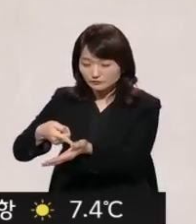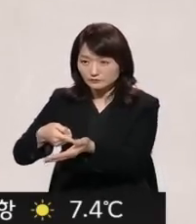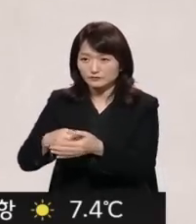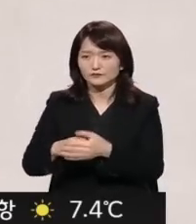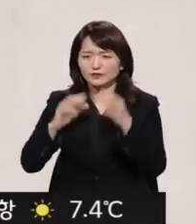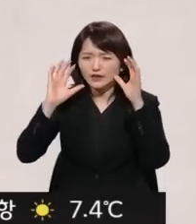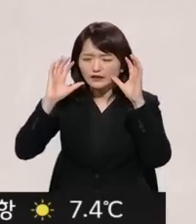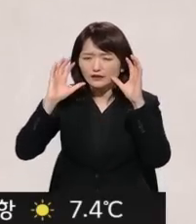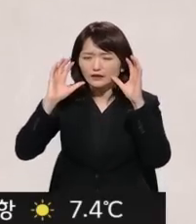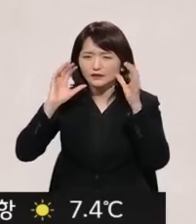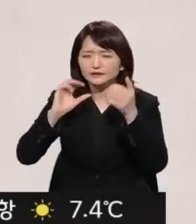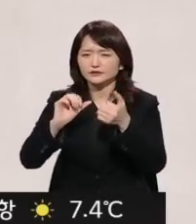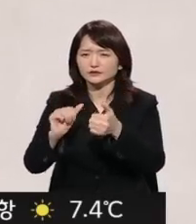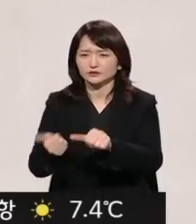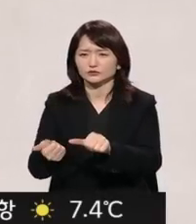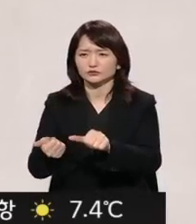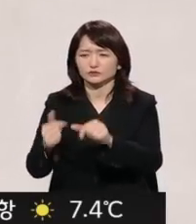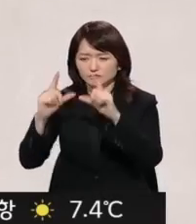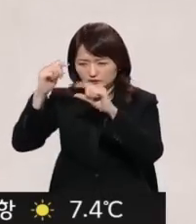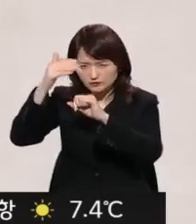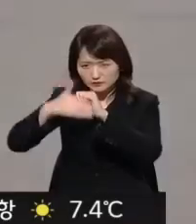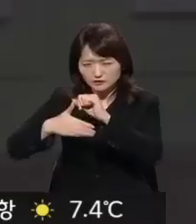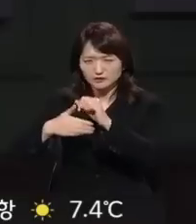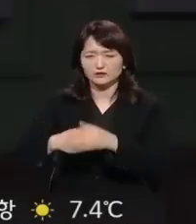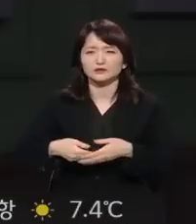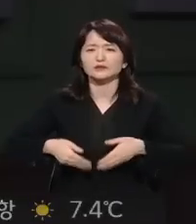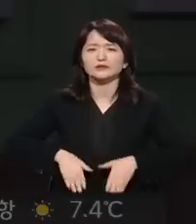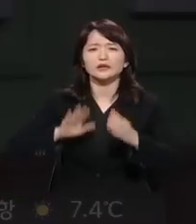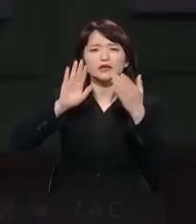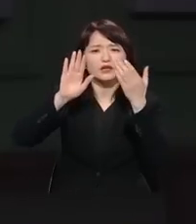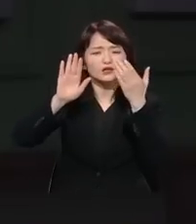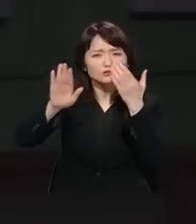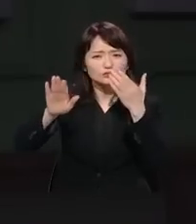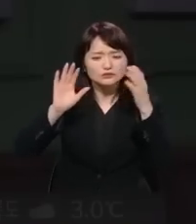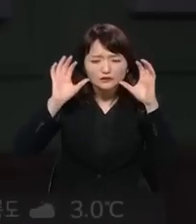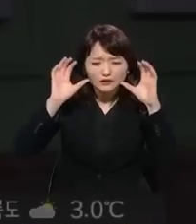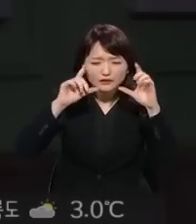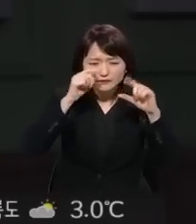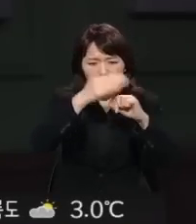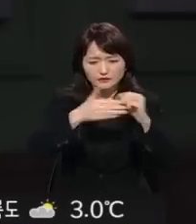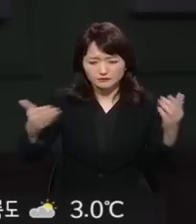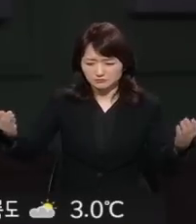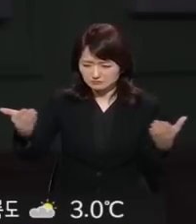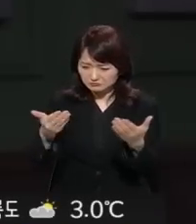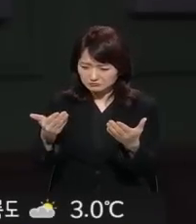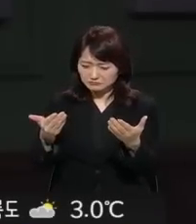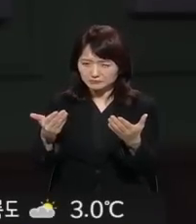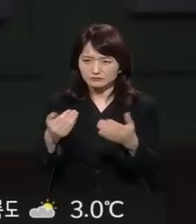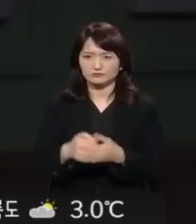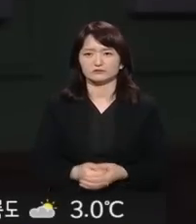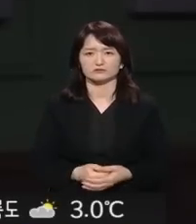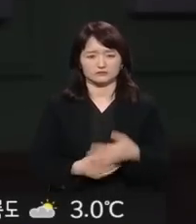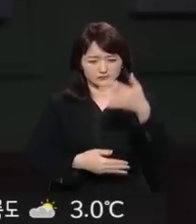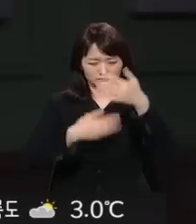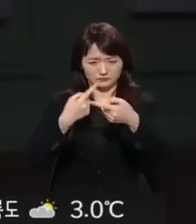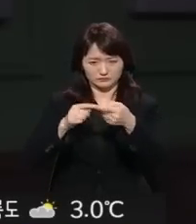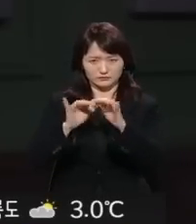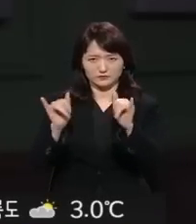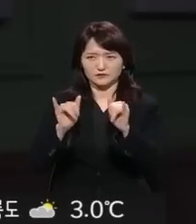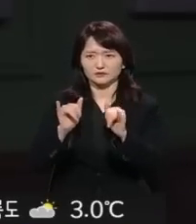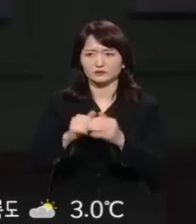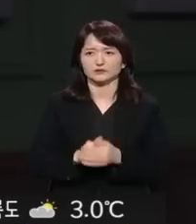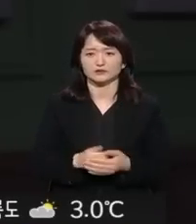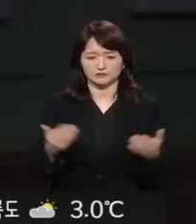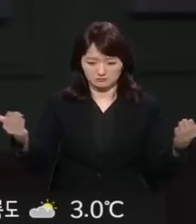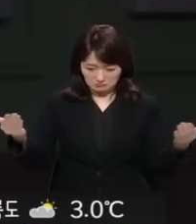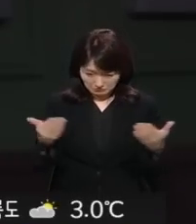있습니다 그러니까 태어난 직후의 사진과 그보다 며칠 뒤에 사진이 같은 아이냐 이거를 보려는 건데 영상 분석가가 감정을 했는데요